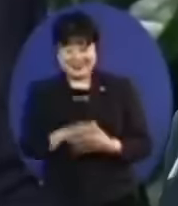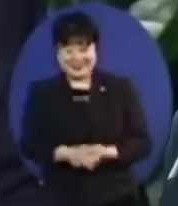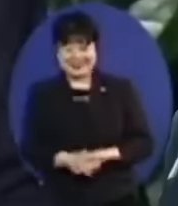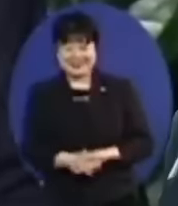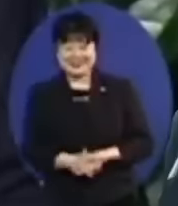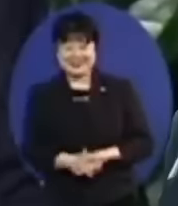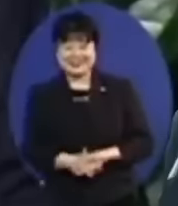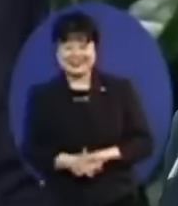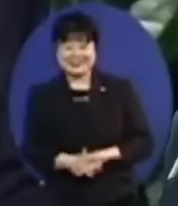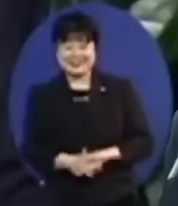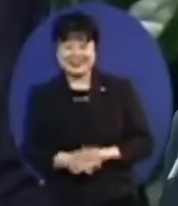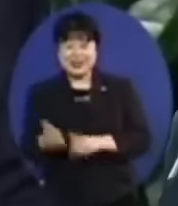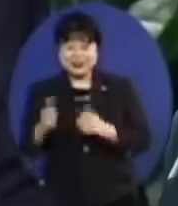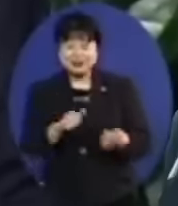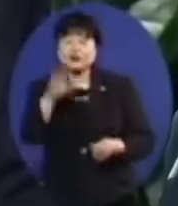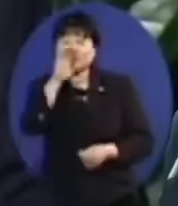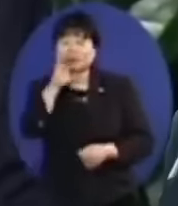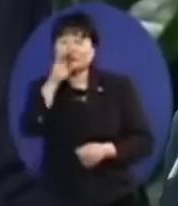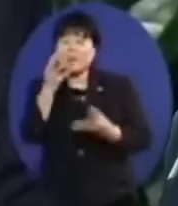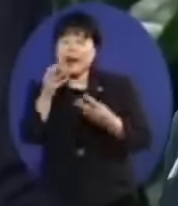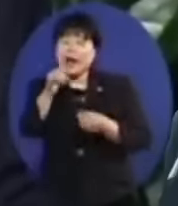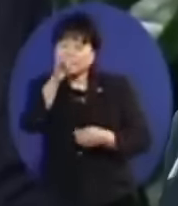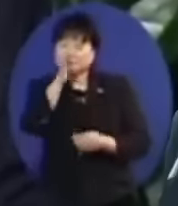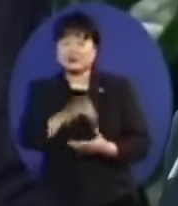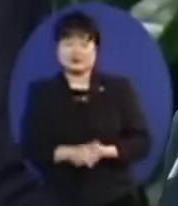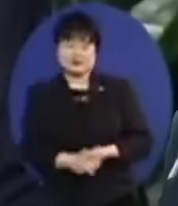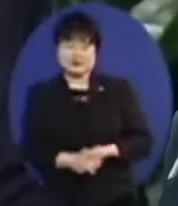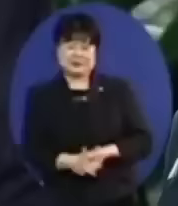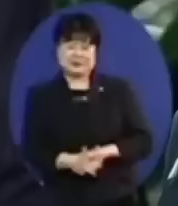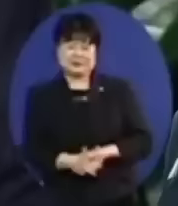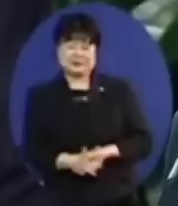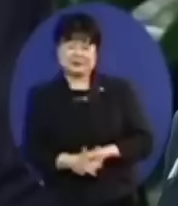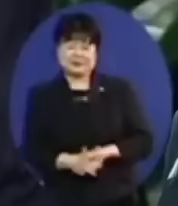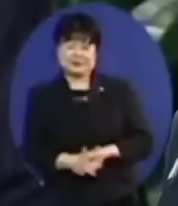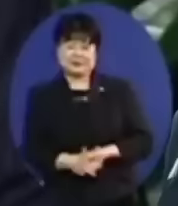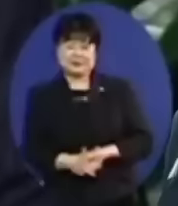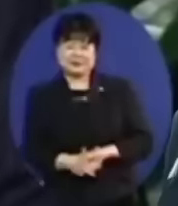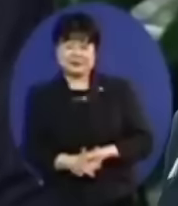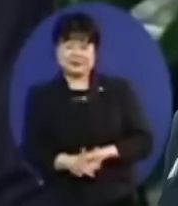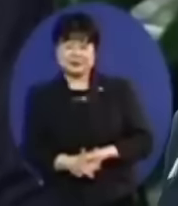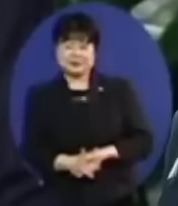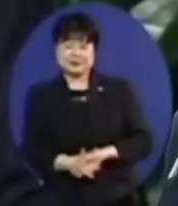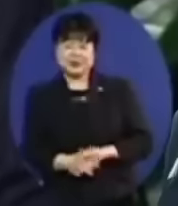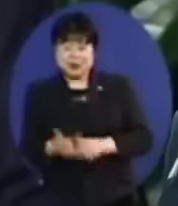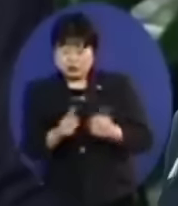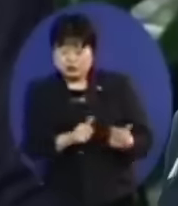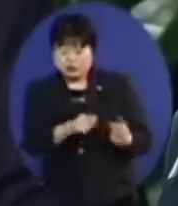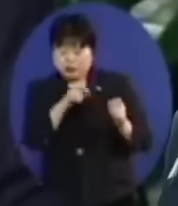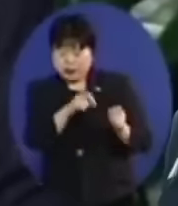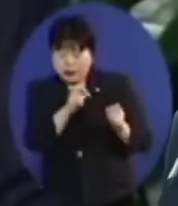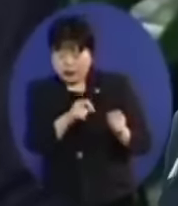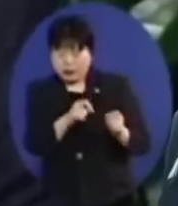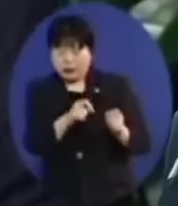저는 죽는 훈련을 굉장히 많이 했습니다. 꼭 죽을 것 같아요.